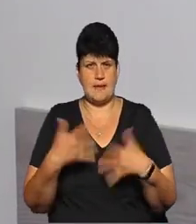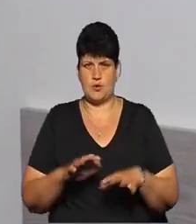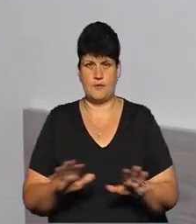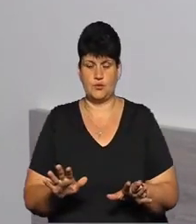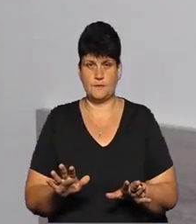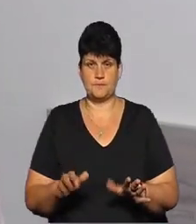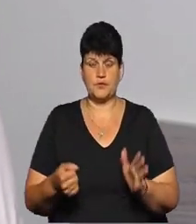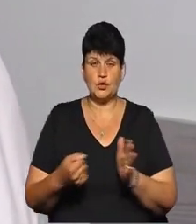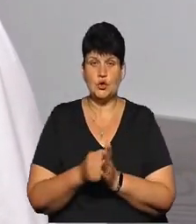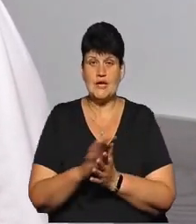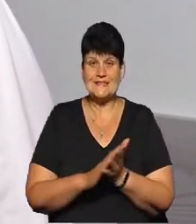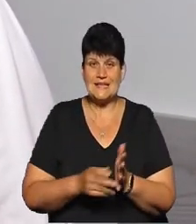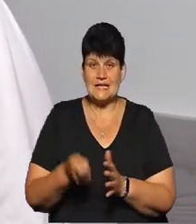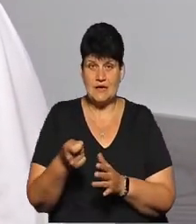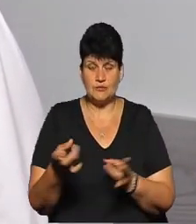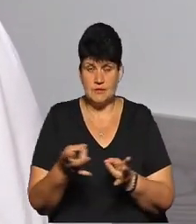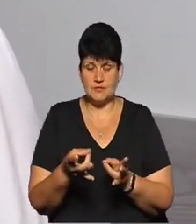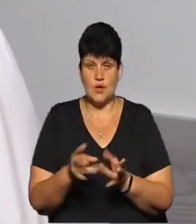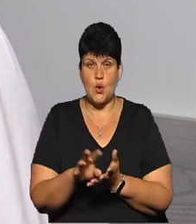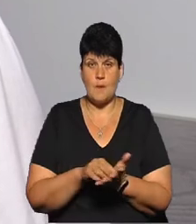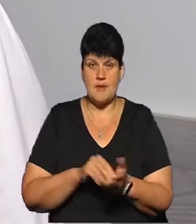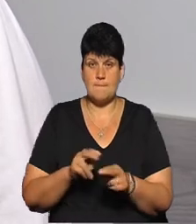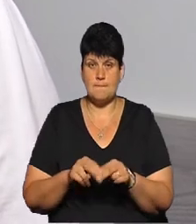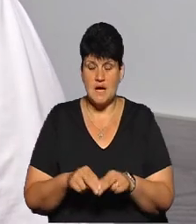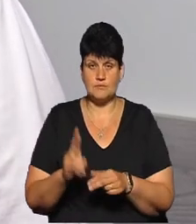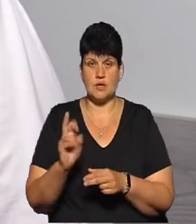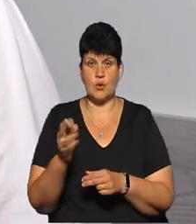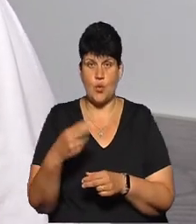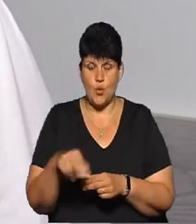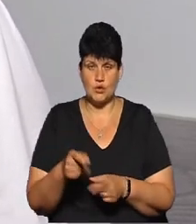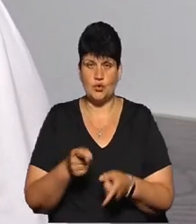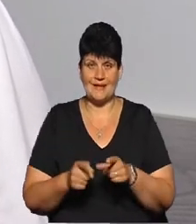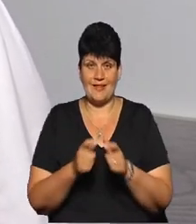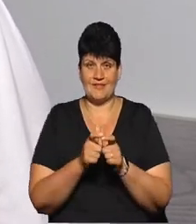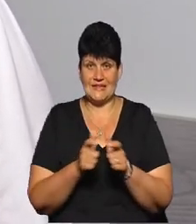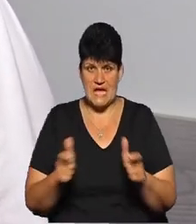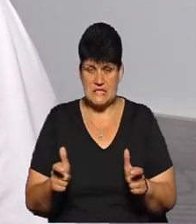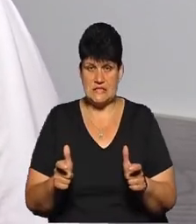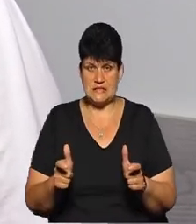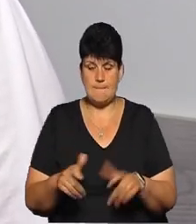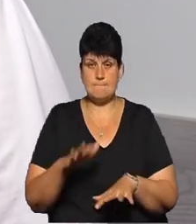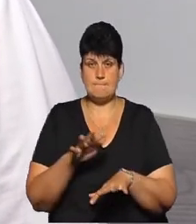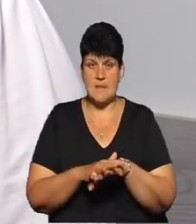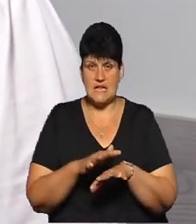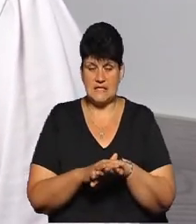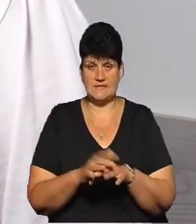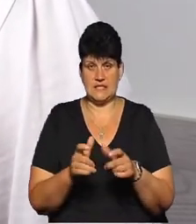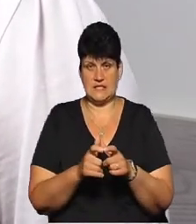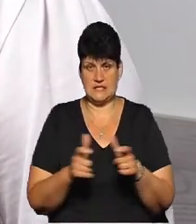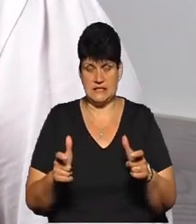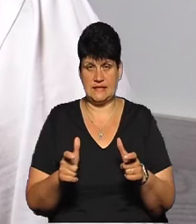потрібно додати копію паспорта, копію кода, оригінал квитанції і банківські реквізити карткового